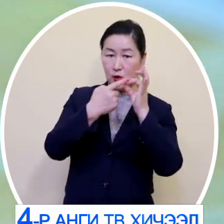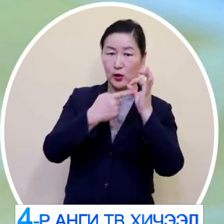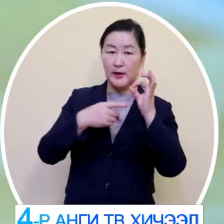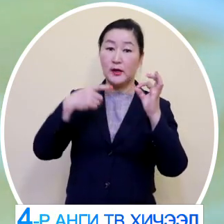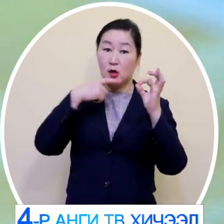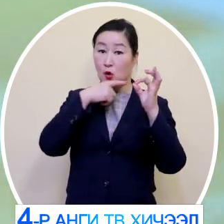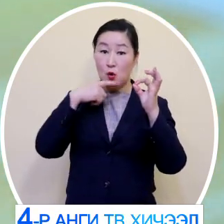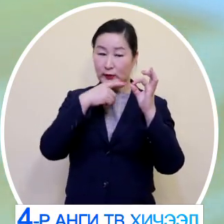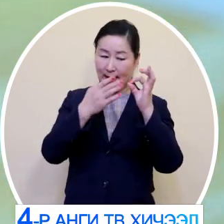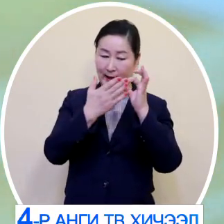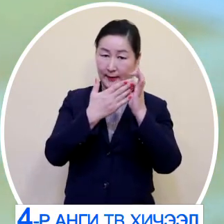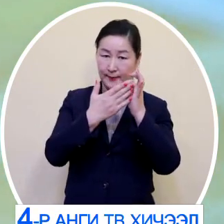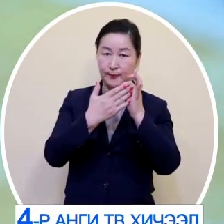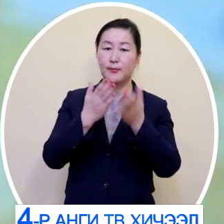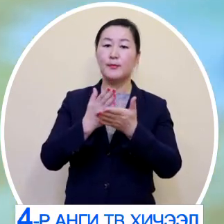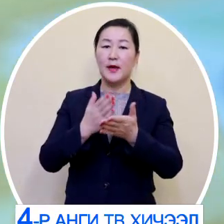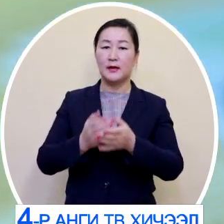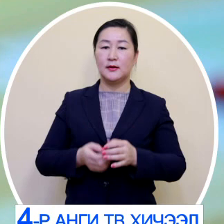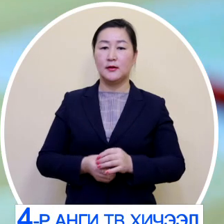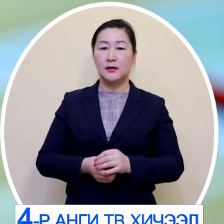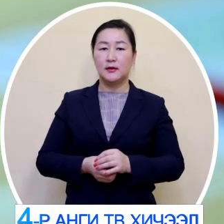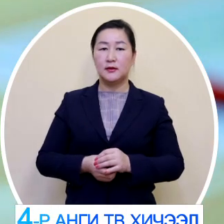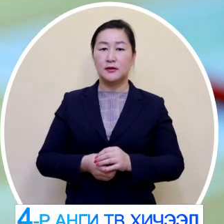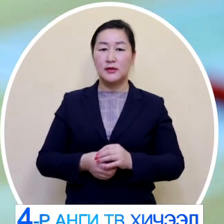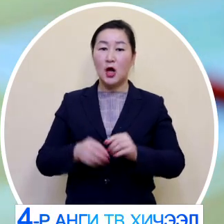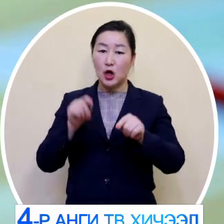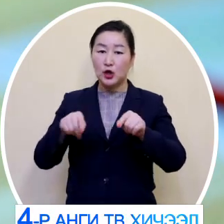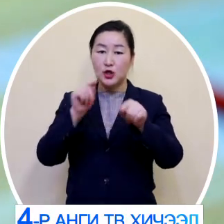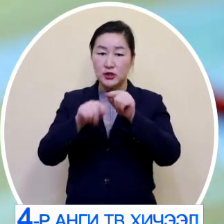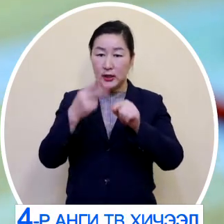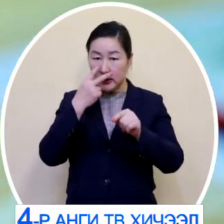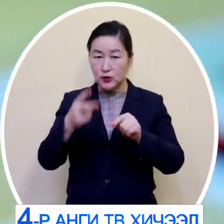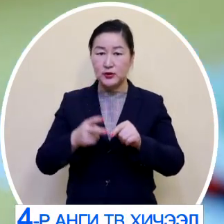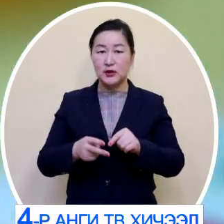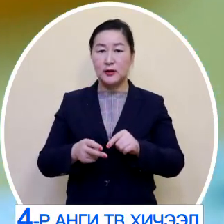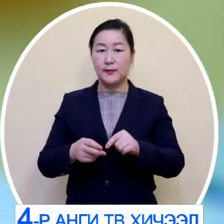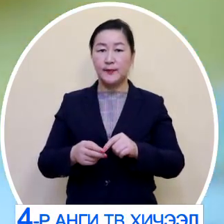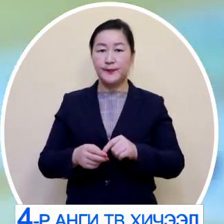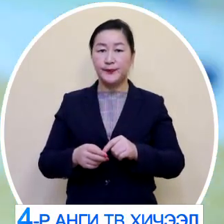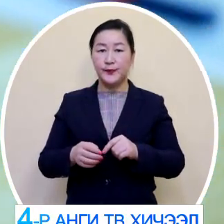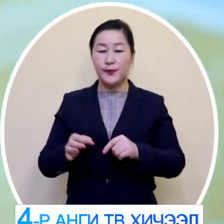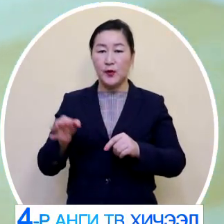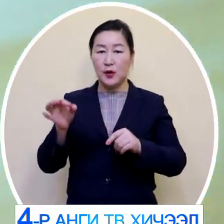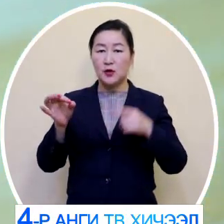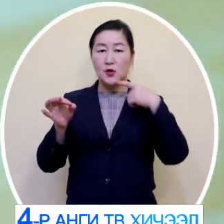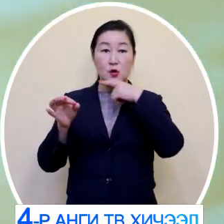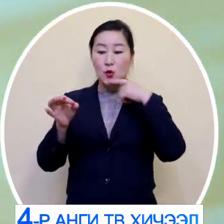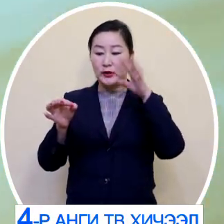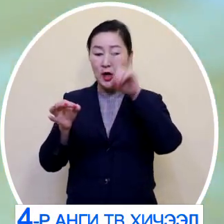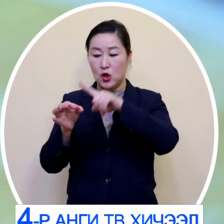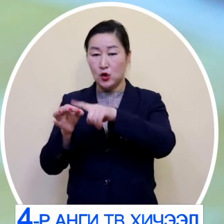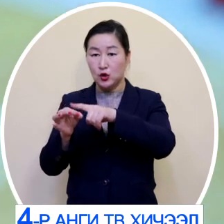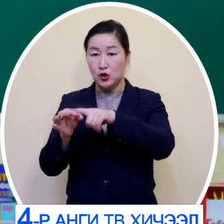улаан байна. За, сая бид нэр шулуун соронзоо улаан хэсгээ доош нь харуулсан шүү дээ. За, тэгвэл шалгаад үзье. Мэдээж